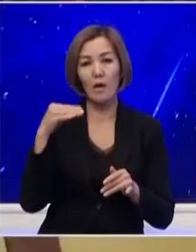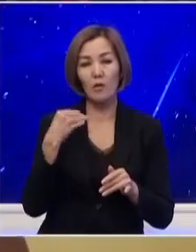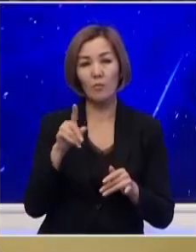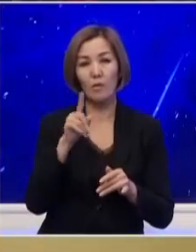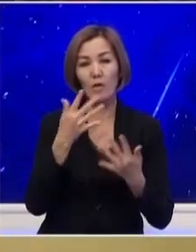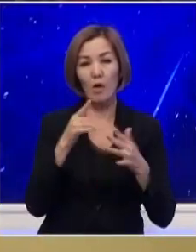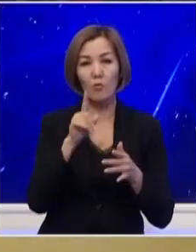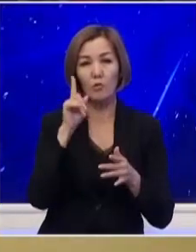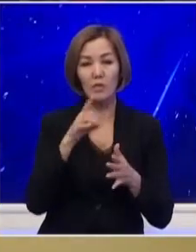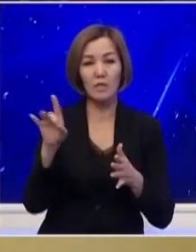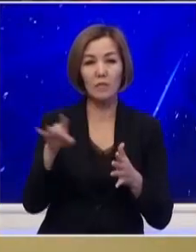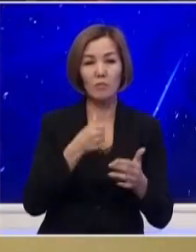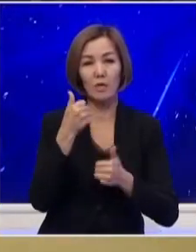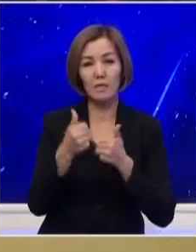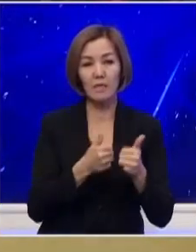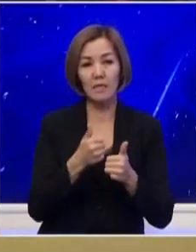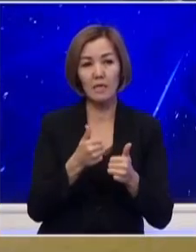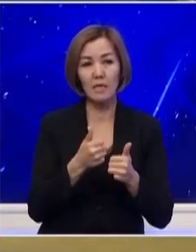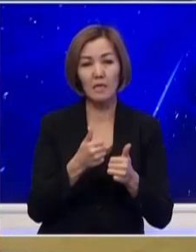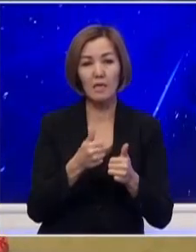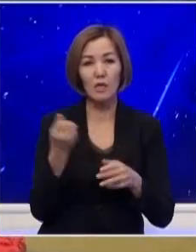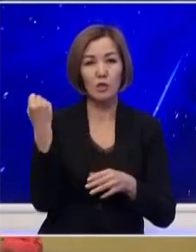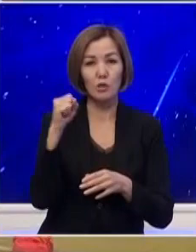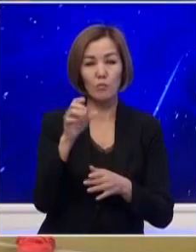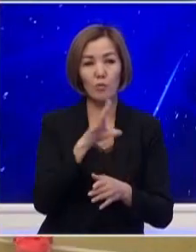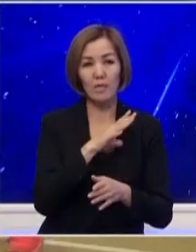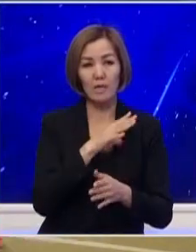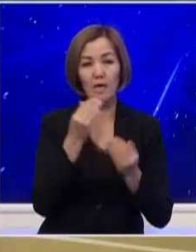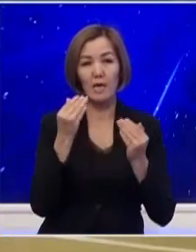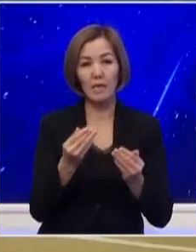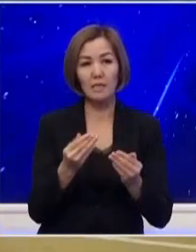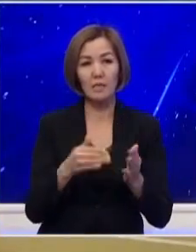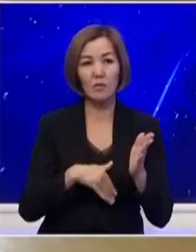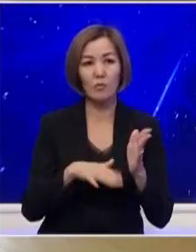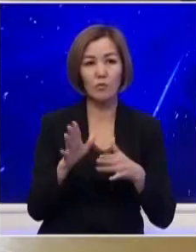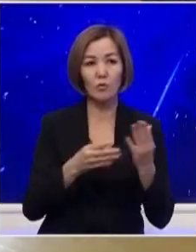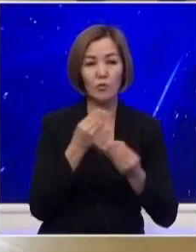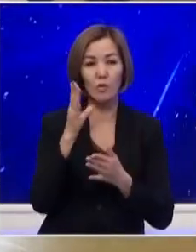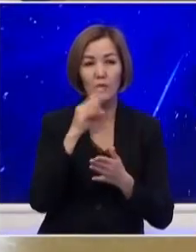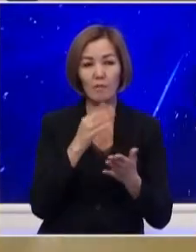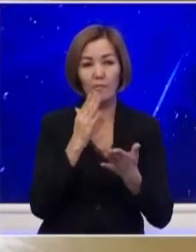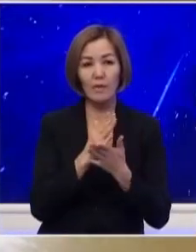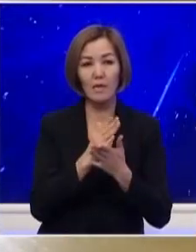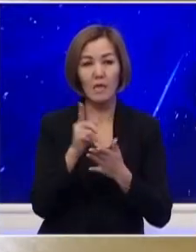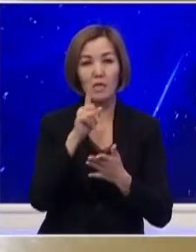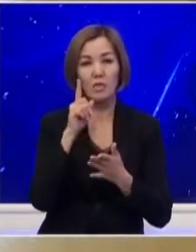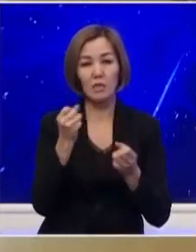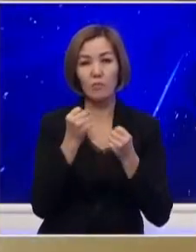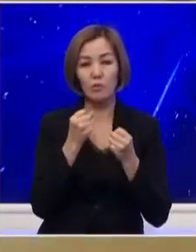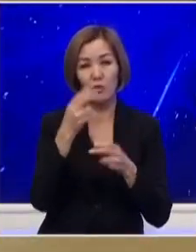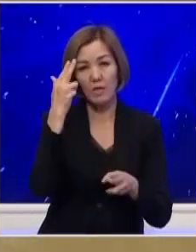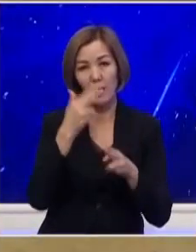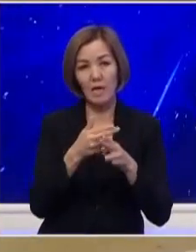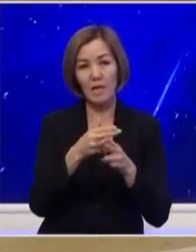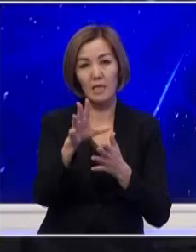жастары арасындағы республикалық спартакиада ойындарында чемпион атанған еді. Қазірде олардың лайықты ізбасарлары жетерлік. Жас спортшылар